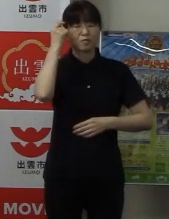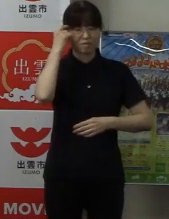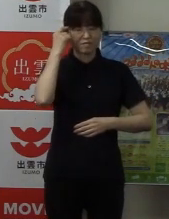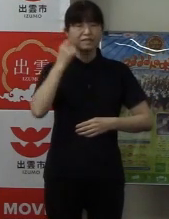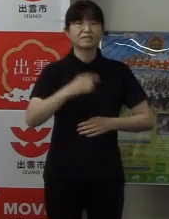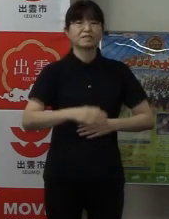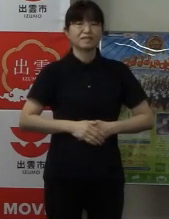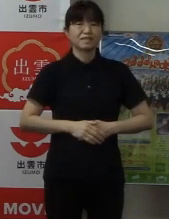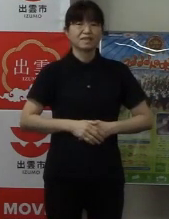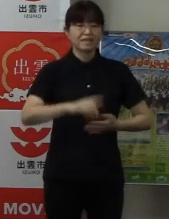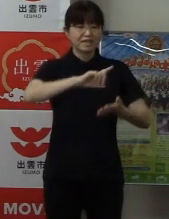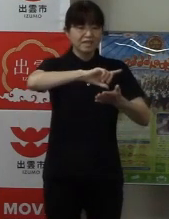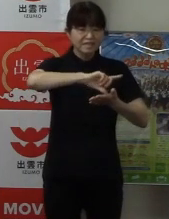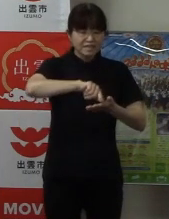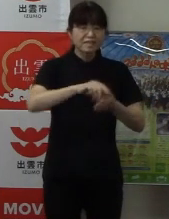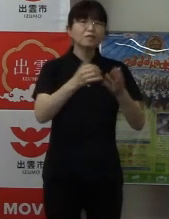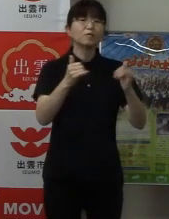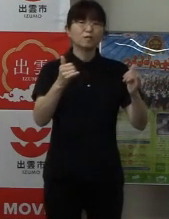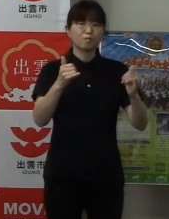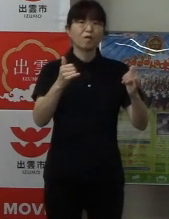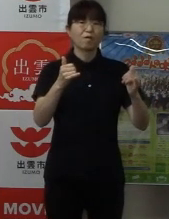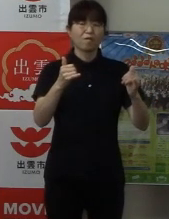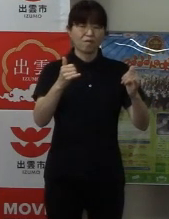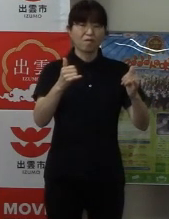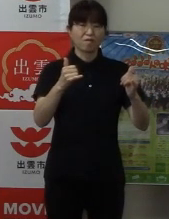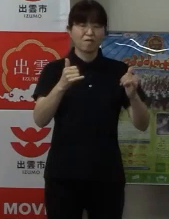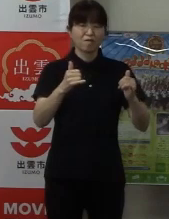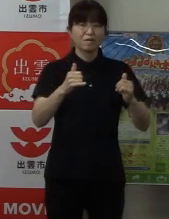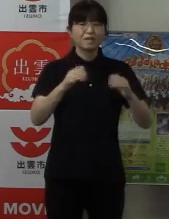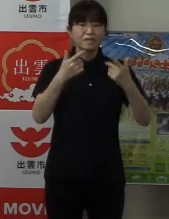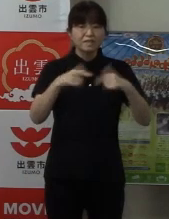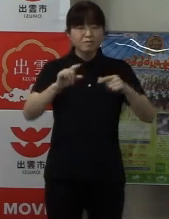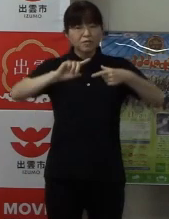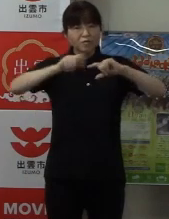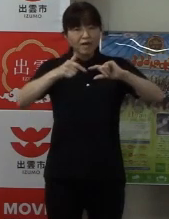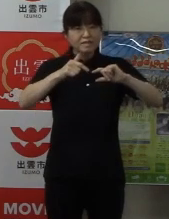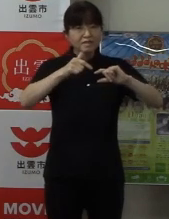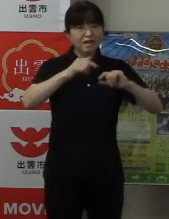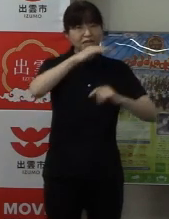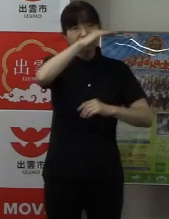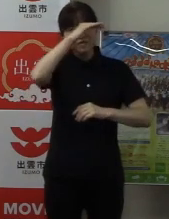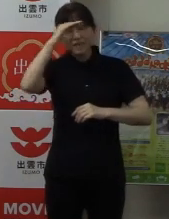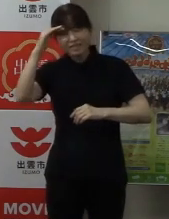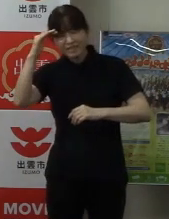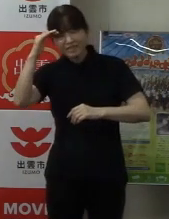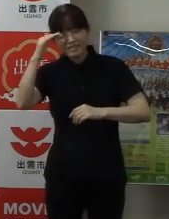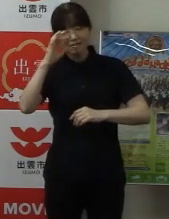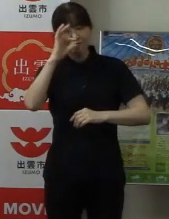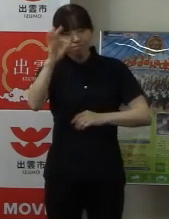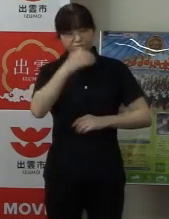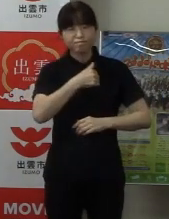います。まあ、地元の人も十分また違った景色が楽しめるものだというふうに思いますので、